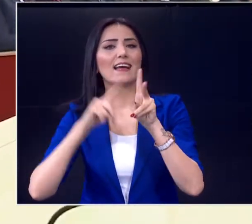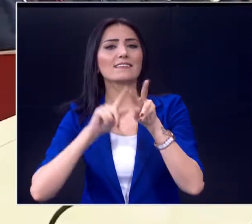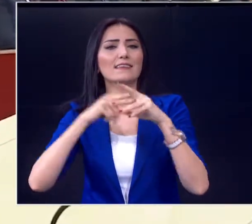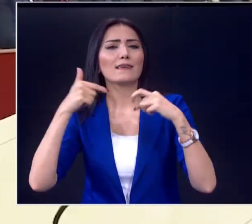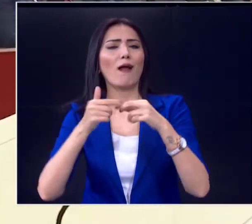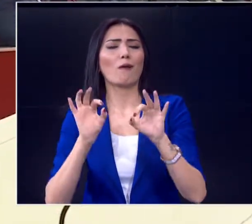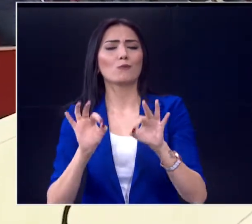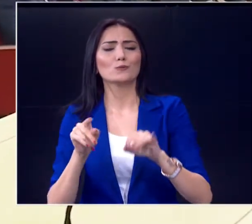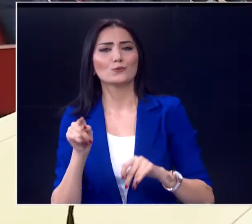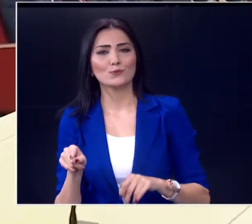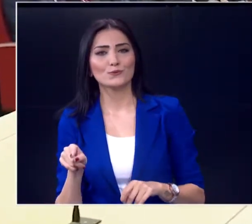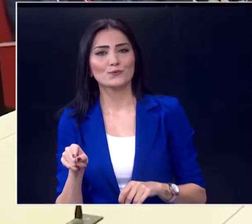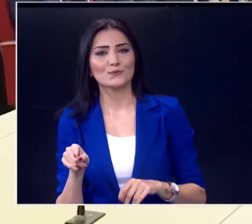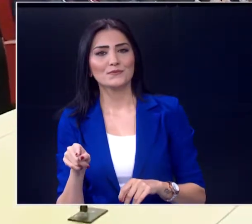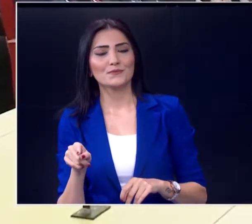mümkün.